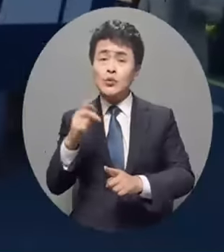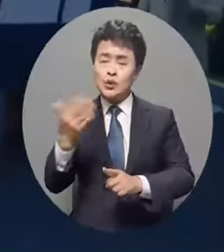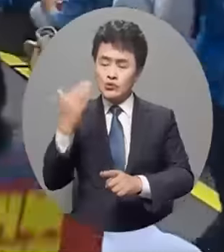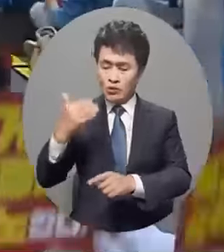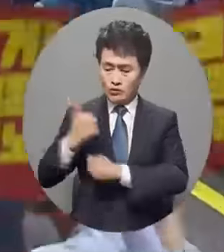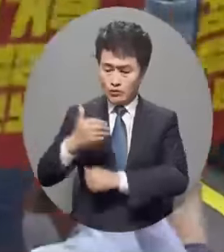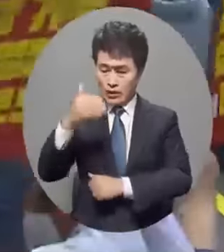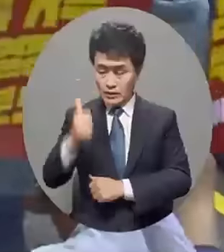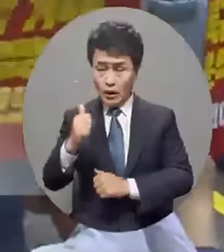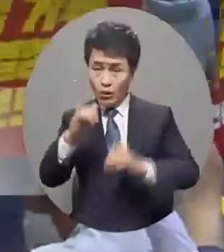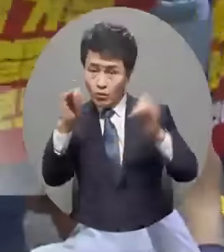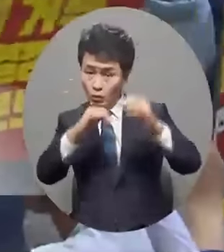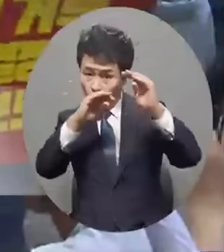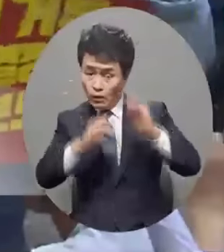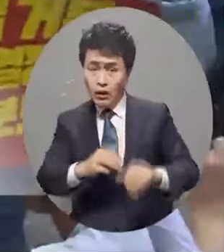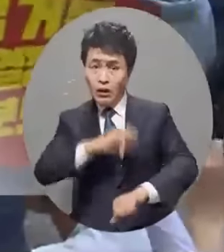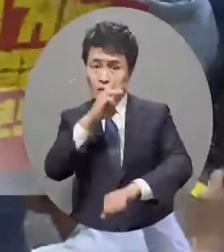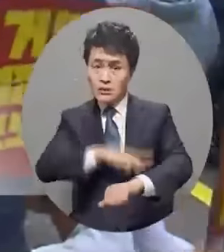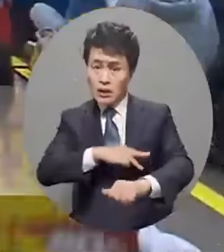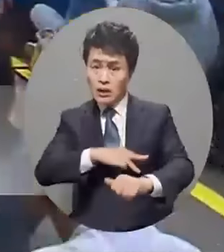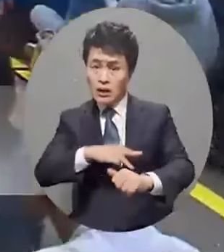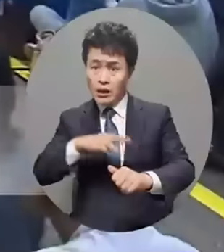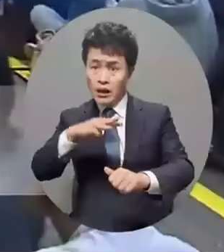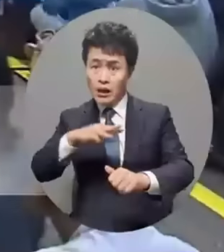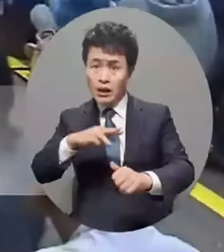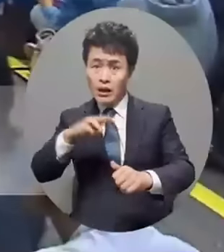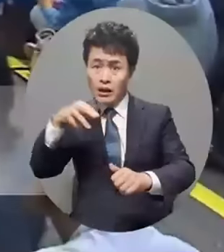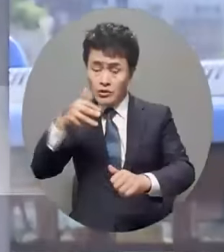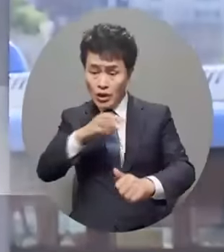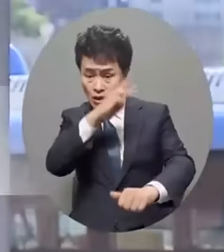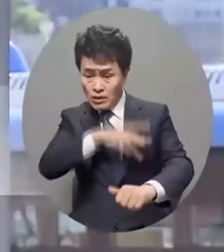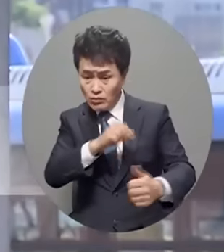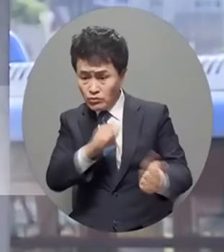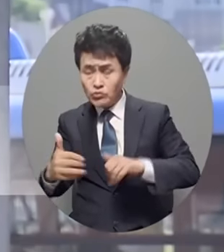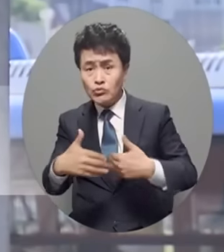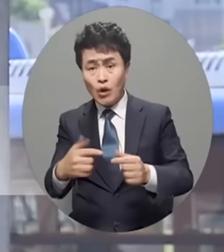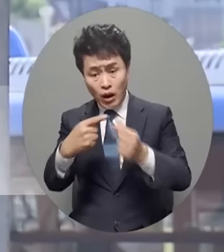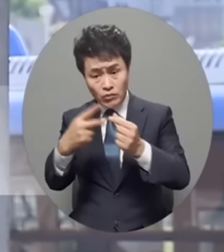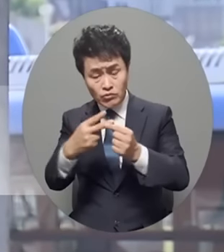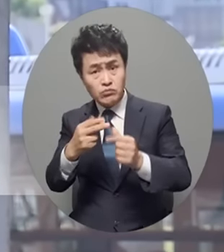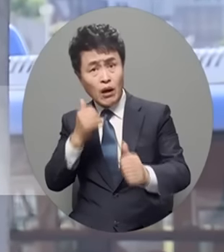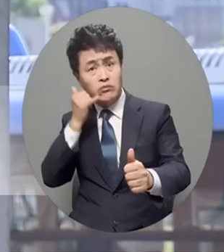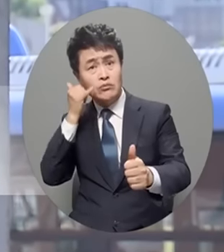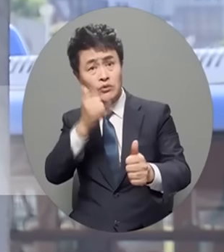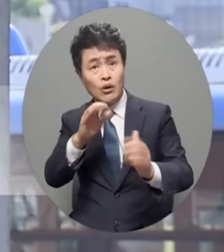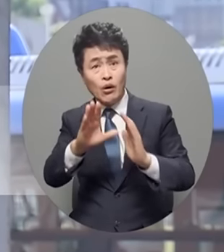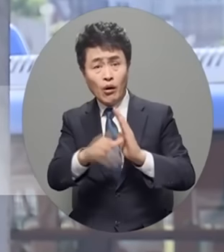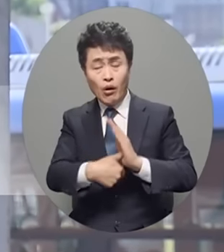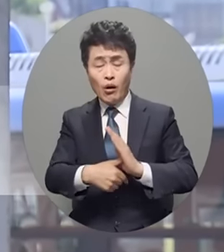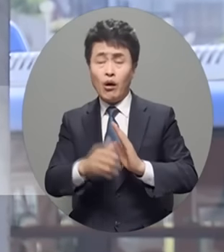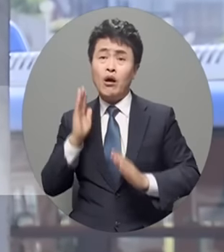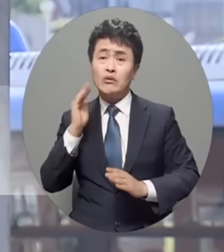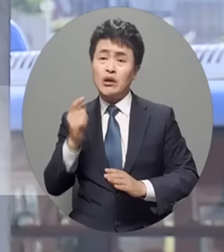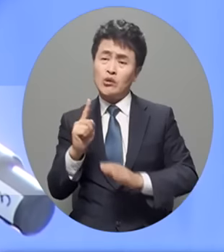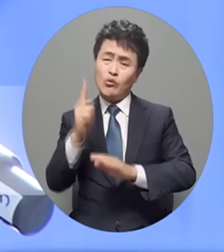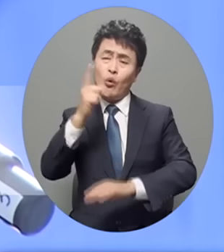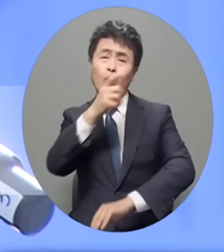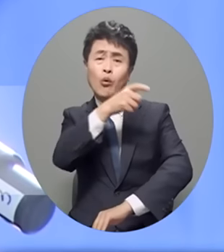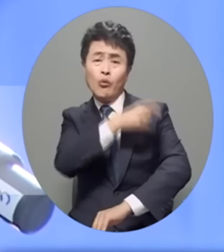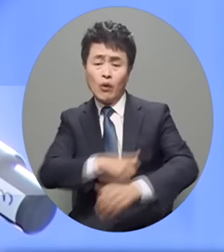내역, 또 최상병 사망 이후 윤 대통령이 두 차례 지시로 관여했다는 대통령실 고위 관계자의 발언을